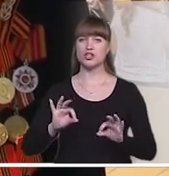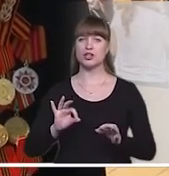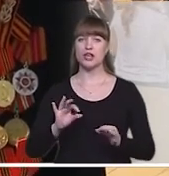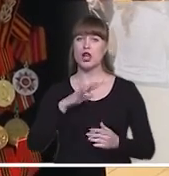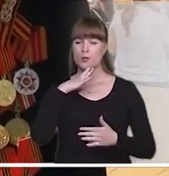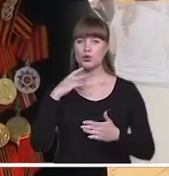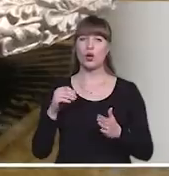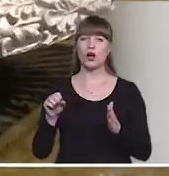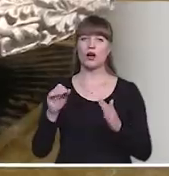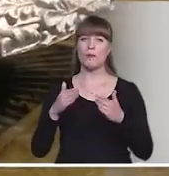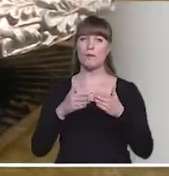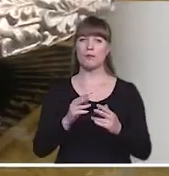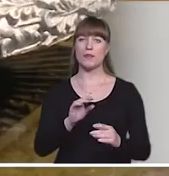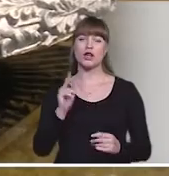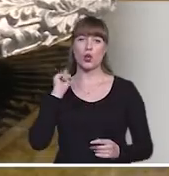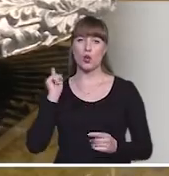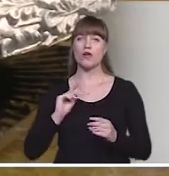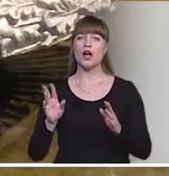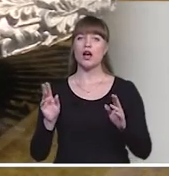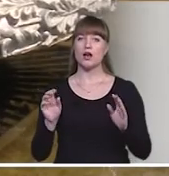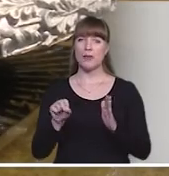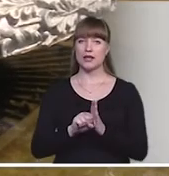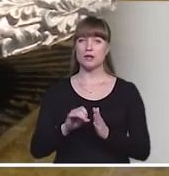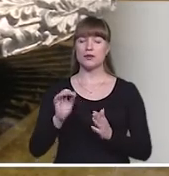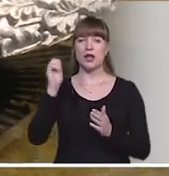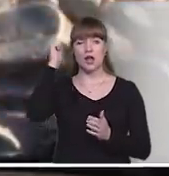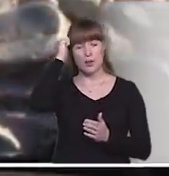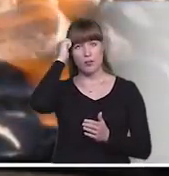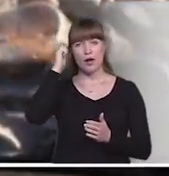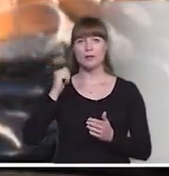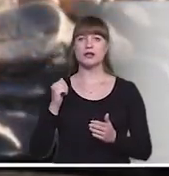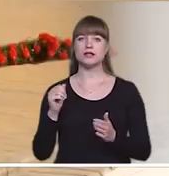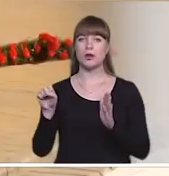много моряков погибло. Память павших почтили минутой молчания.